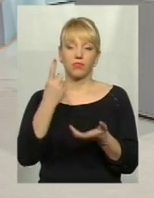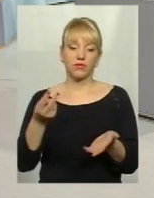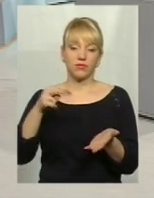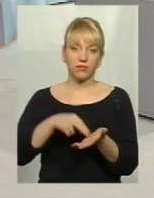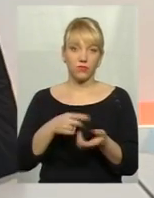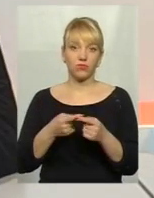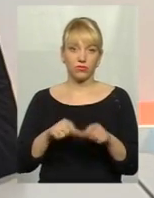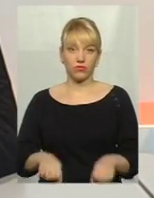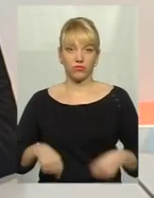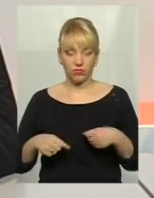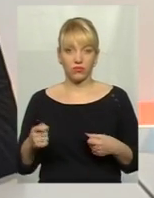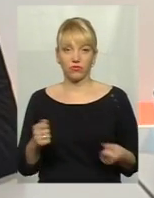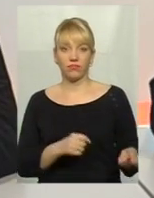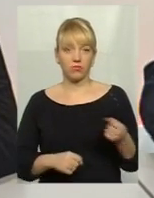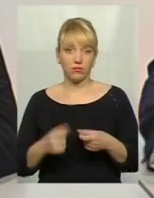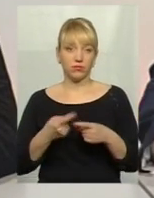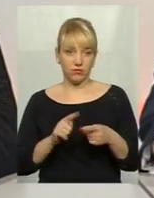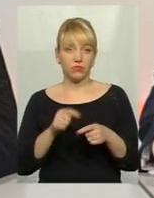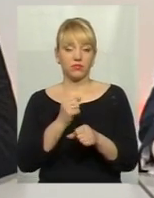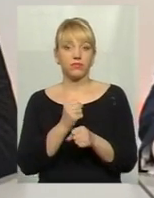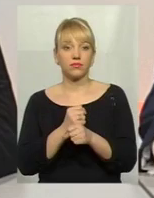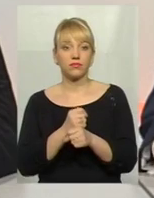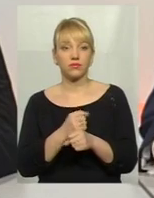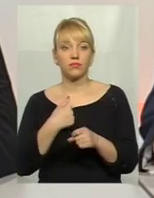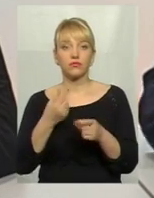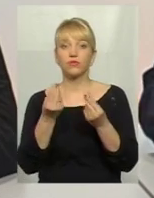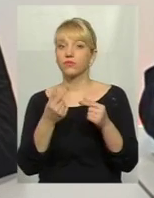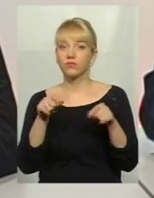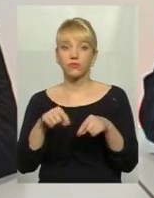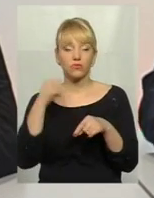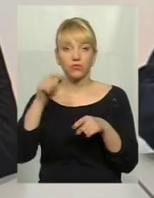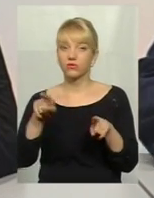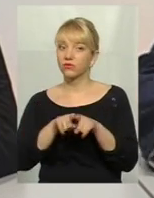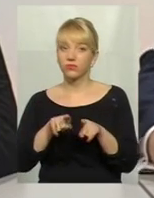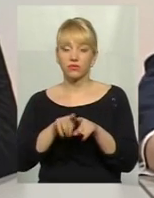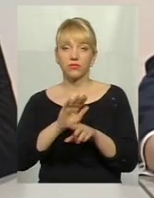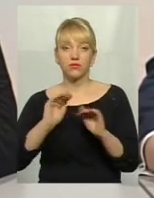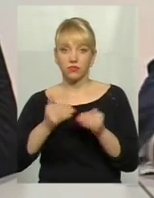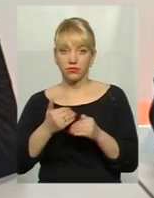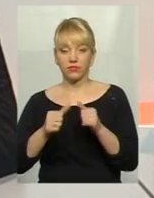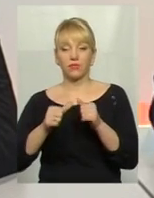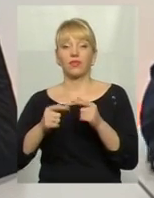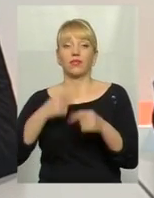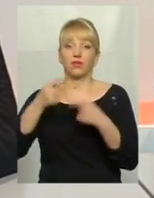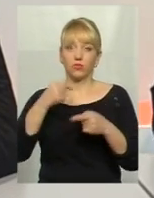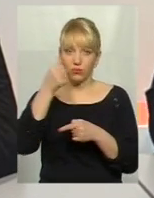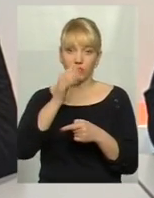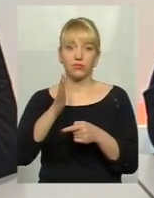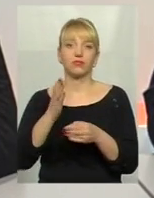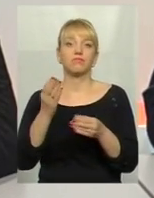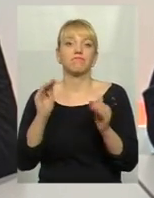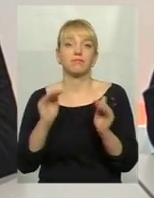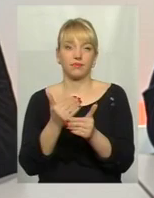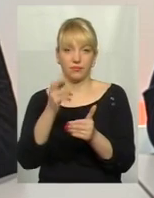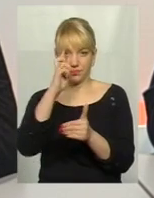штани вбрався, вона фактично працює. В цьому році коштів буде менше. В наступному році їх буде ще менше. Тому ті громади, які